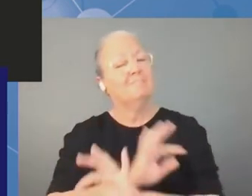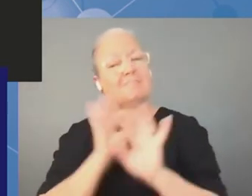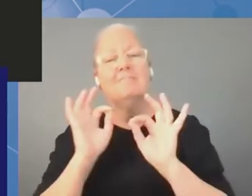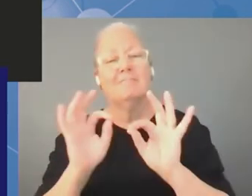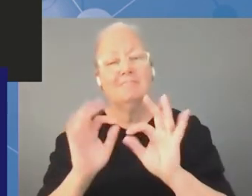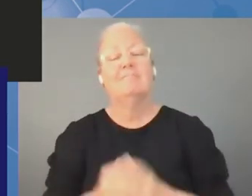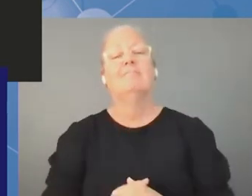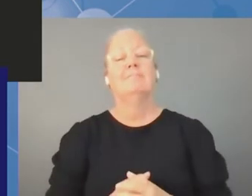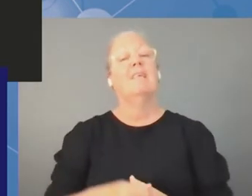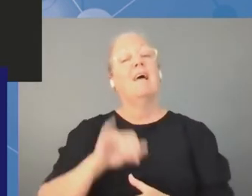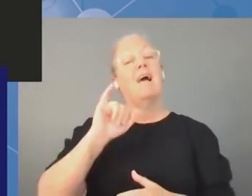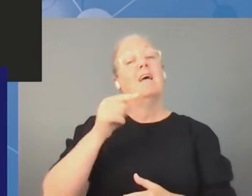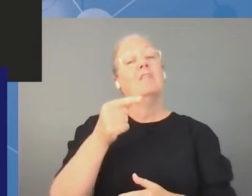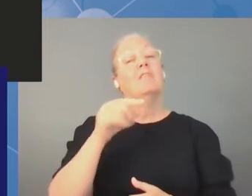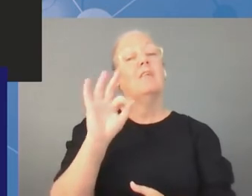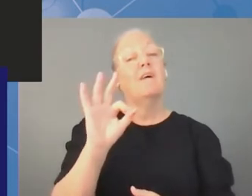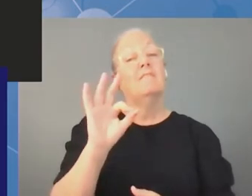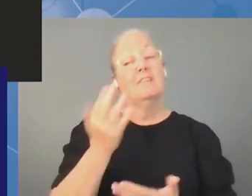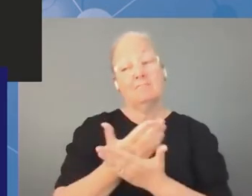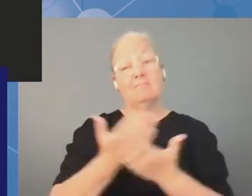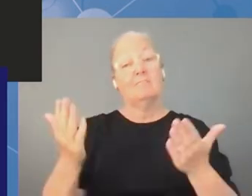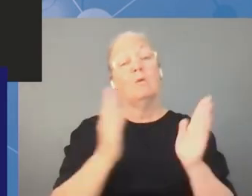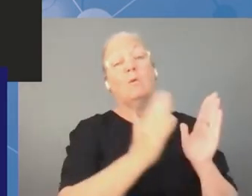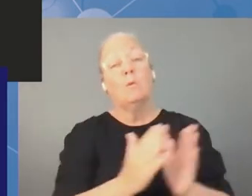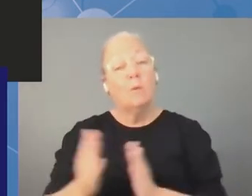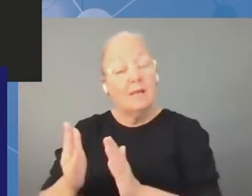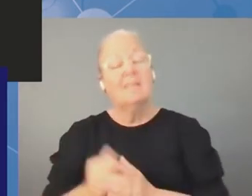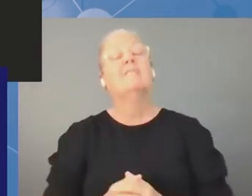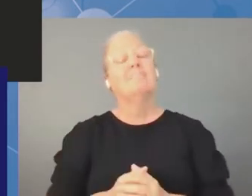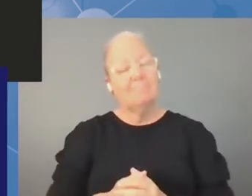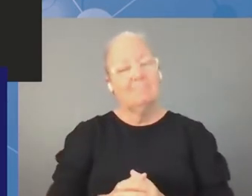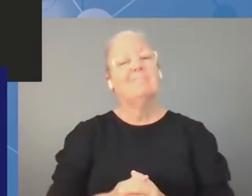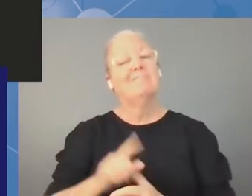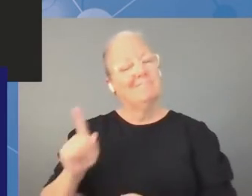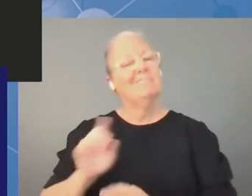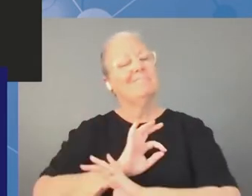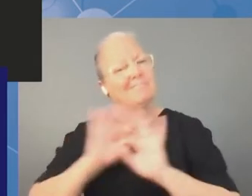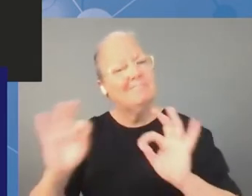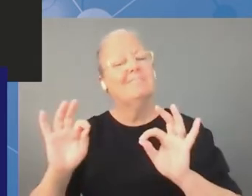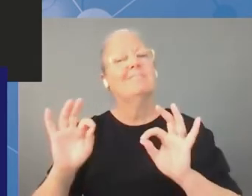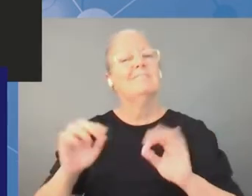وجيد أننا نستطيع أيضا أن نتكلم أونلاين عن بعد، وأن هذا